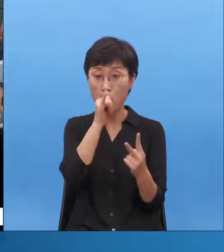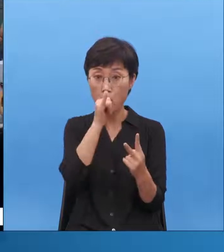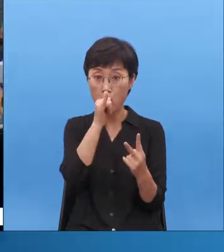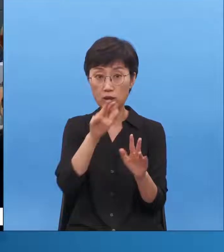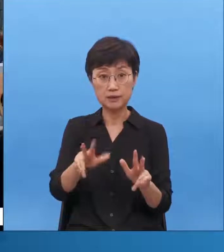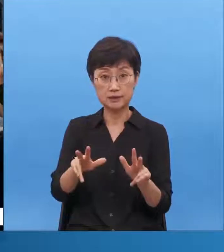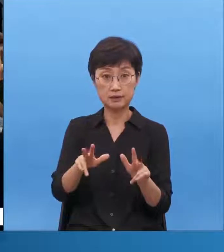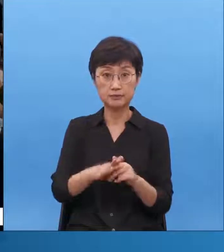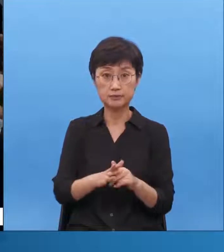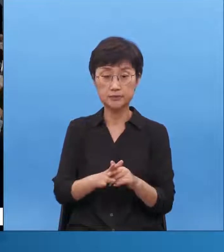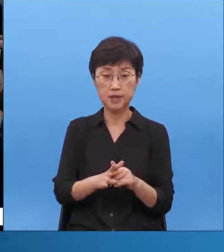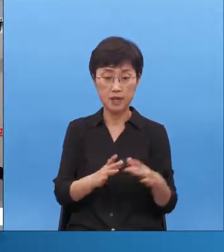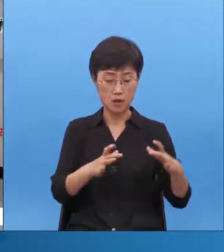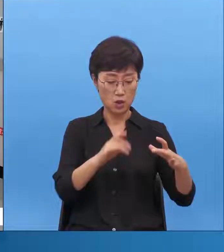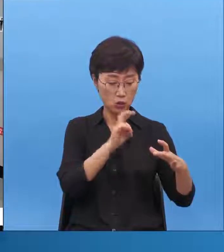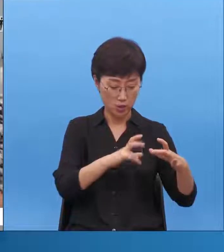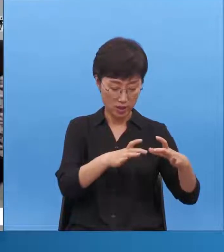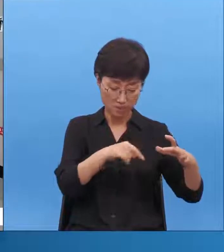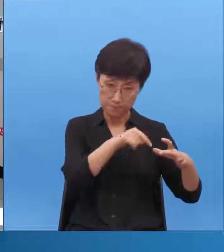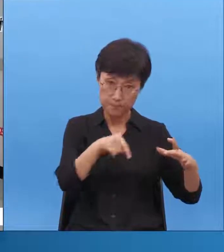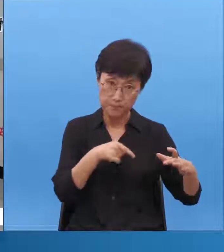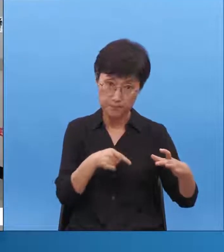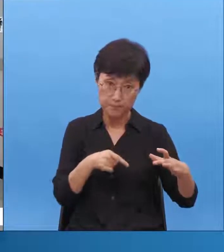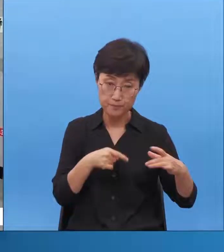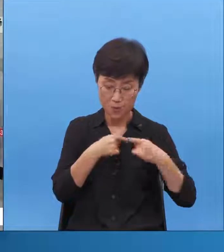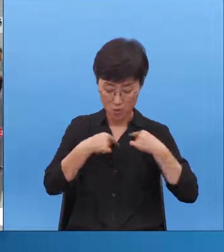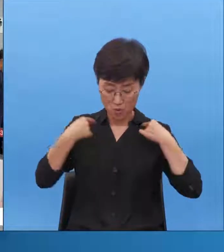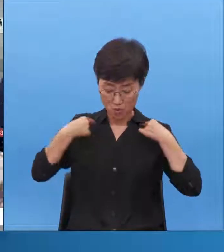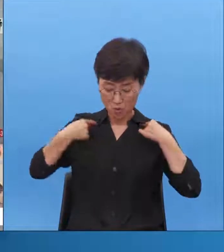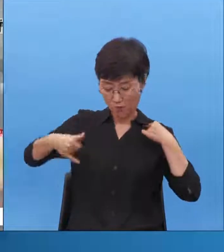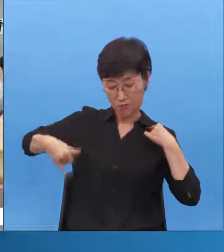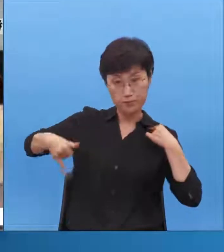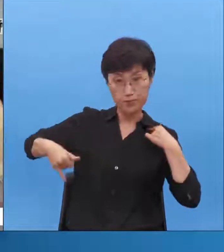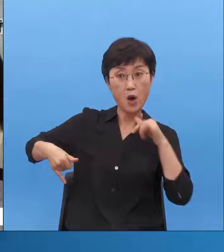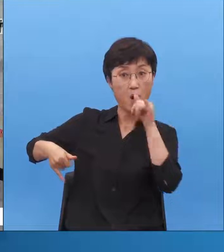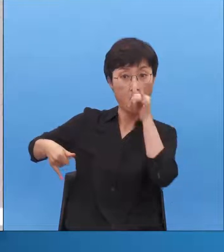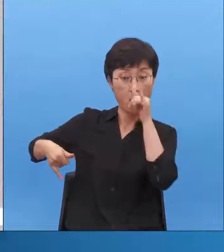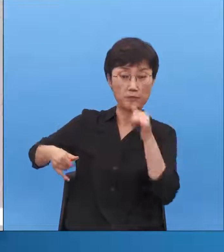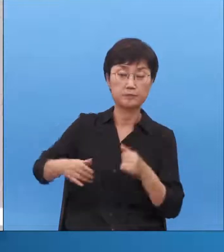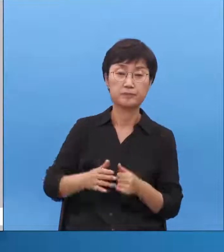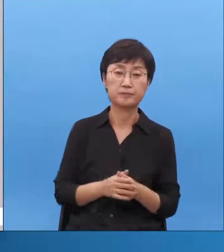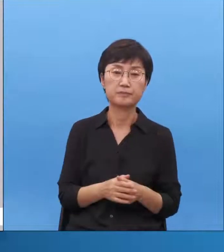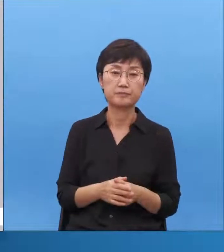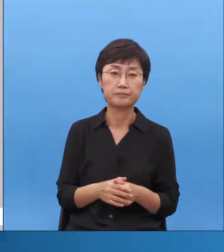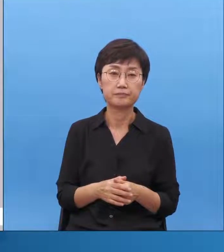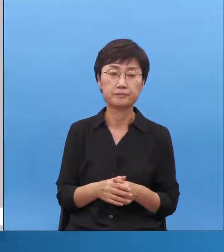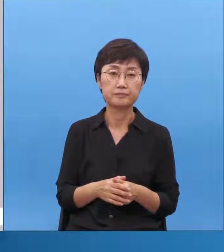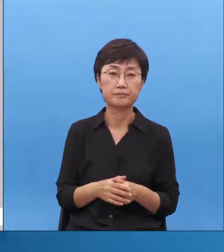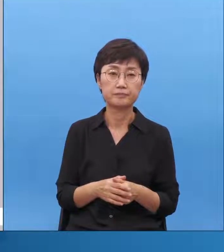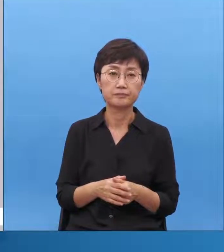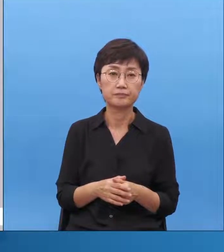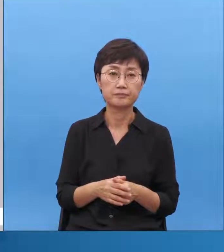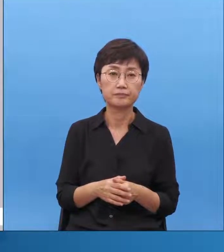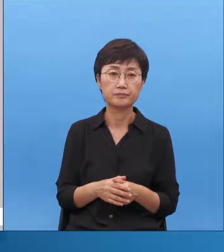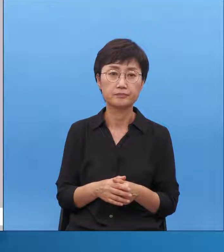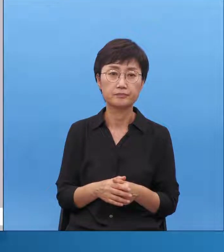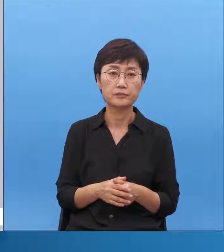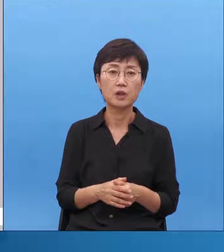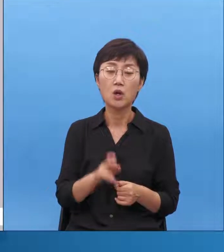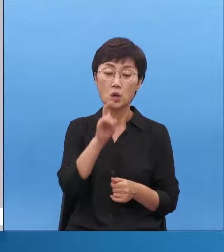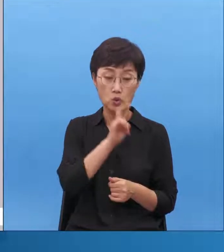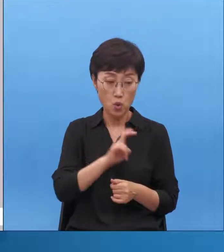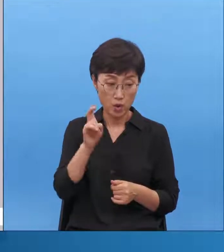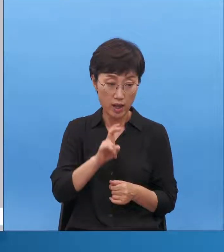앨범 및 티셔츠, 에코백의 상세 사진이 사이트에 업데이트됐습니다. 한편 렘넌트 24의